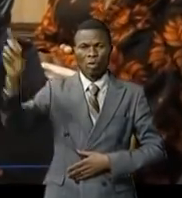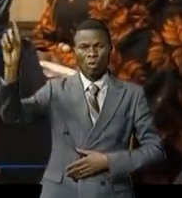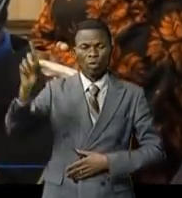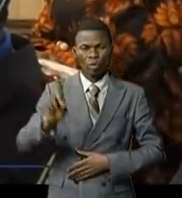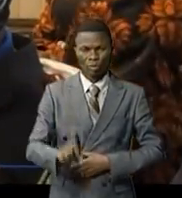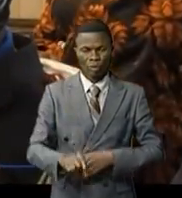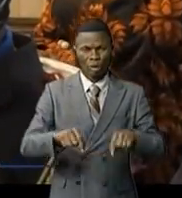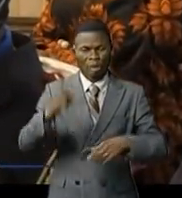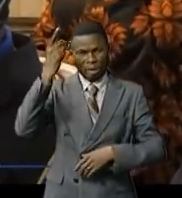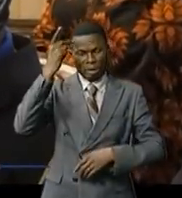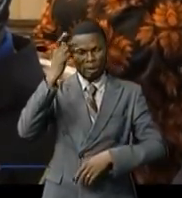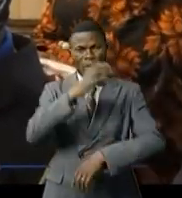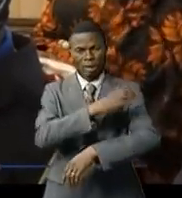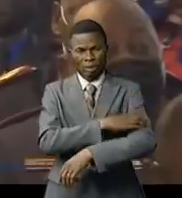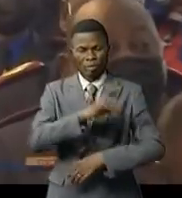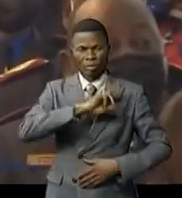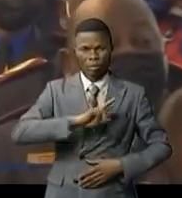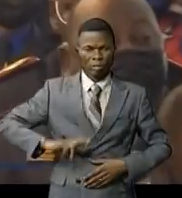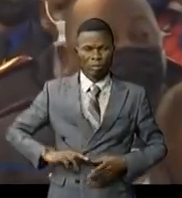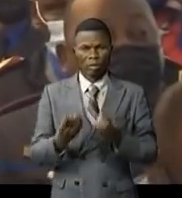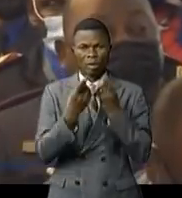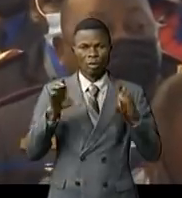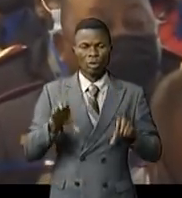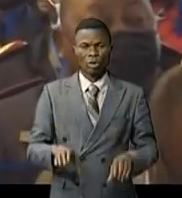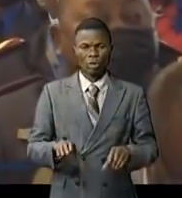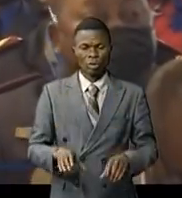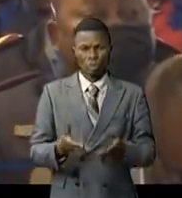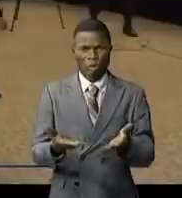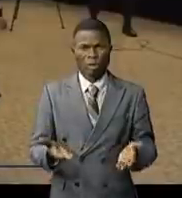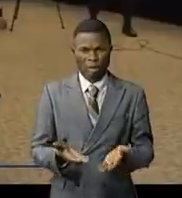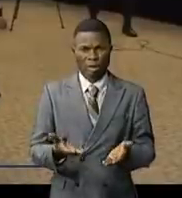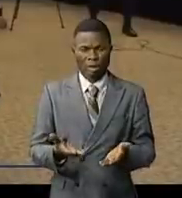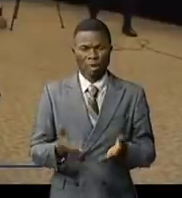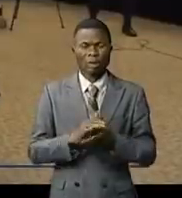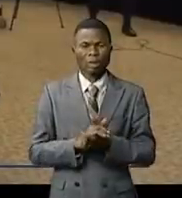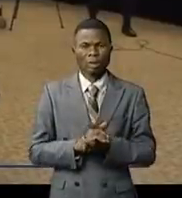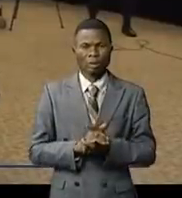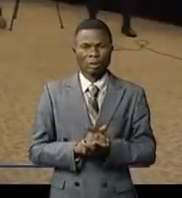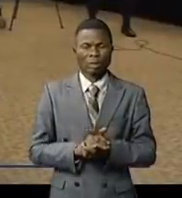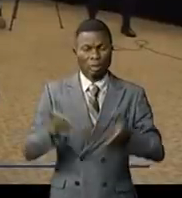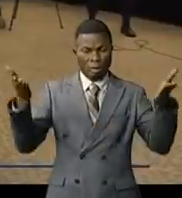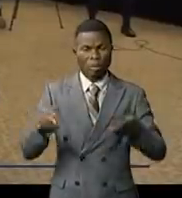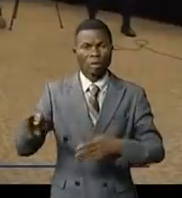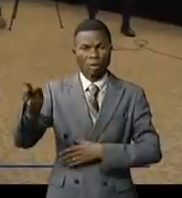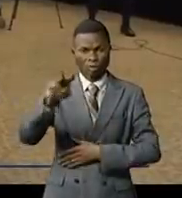Kinshasa, capitale de la République démocratique du Congo. Votre